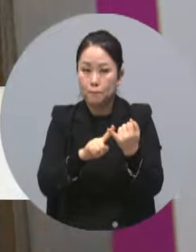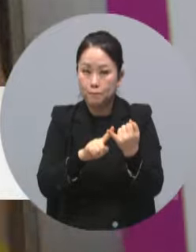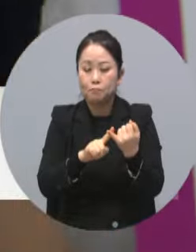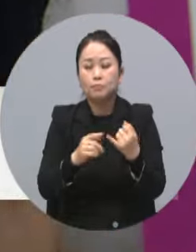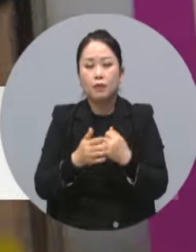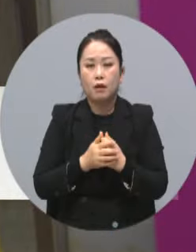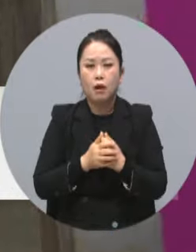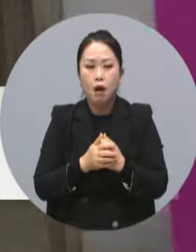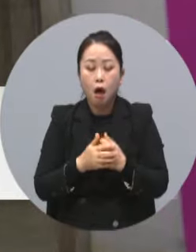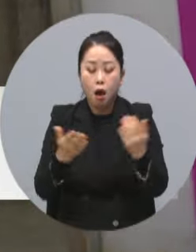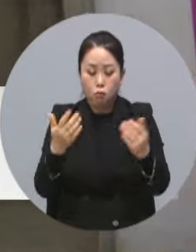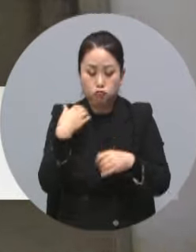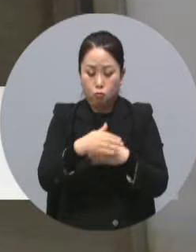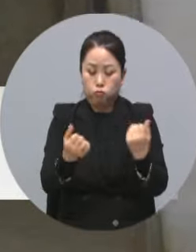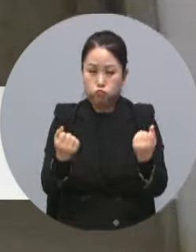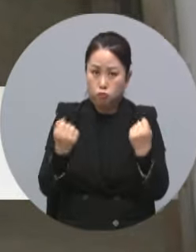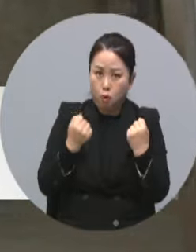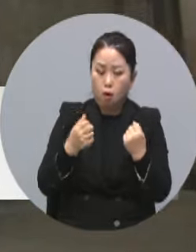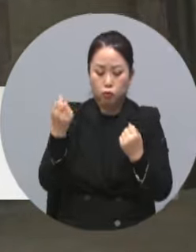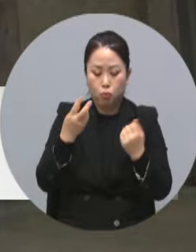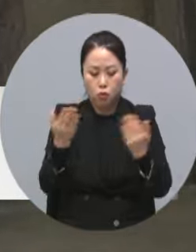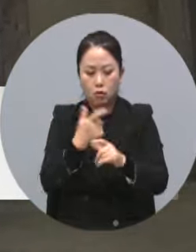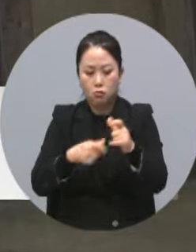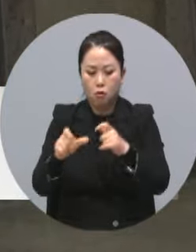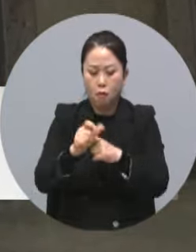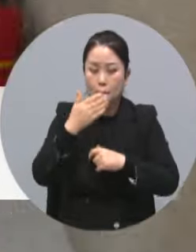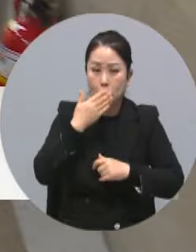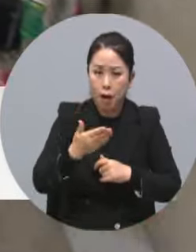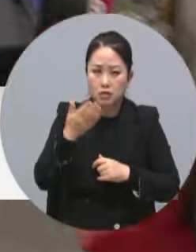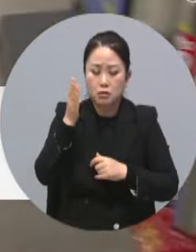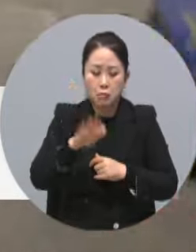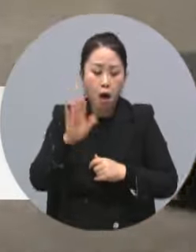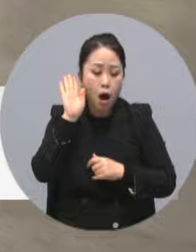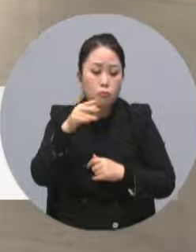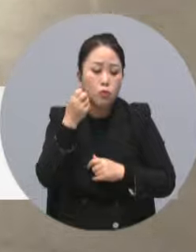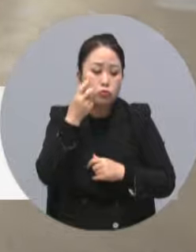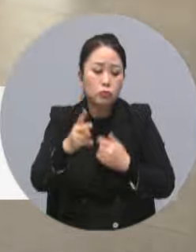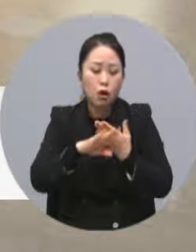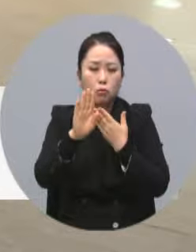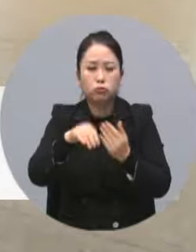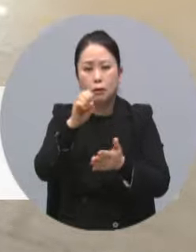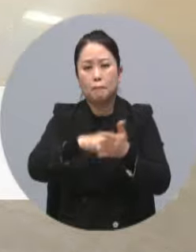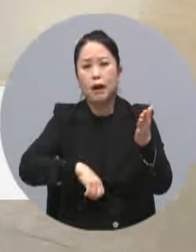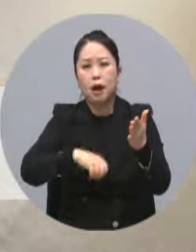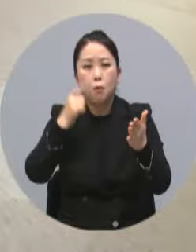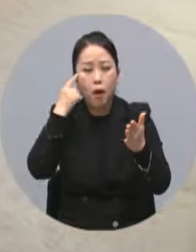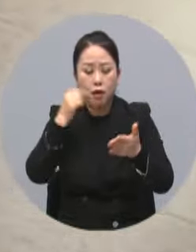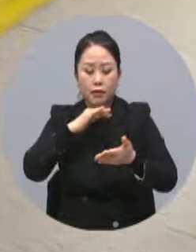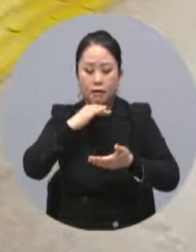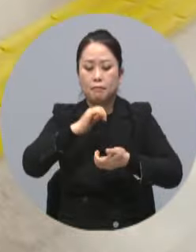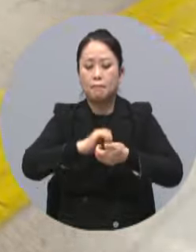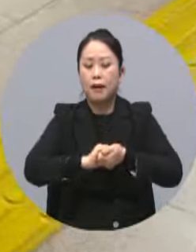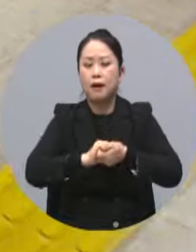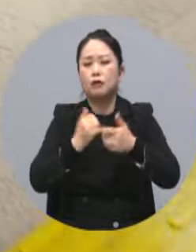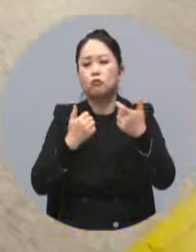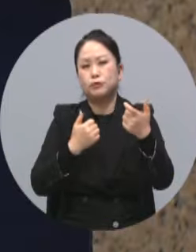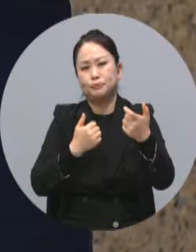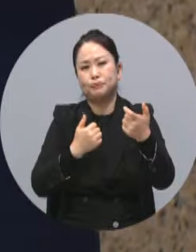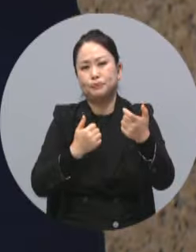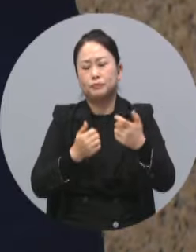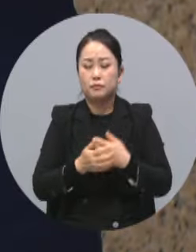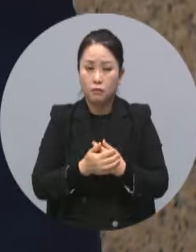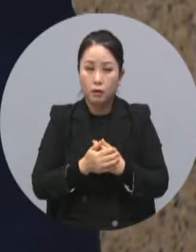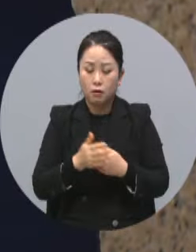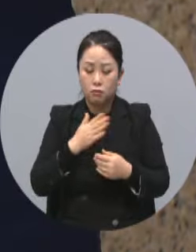있지만 앞으로 두 달 뒤면 직장을 떠나야 합니다 만 60세 정년이 다가왔기 때문입니다 보시다시피